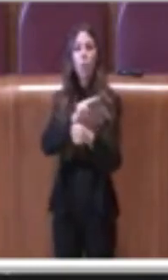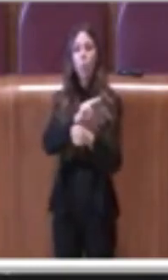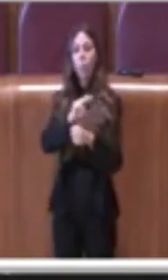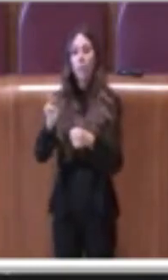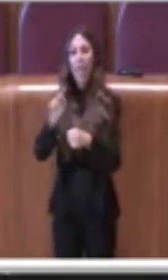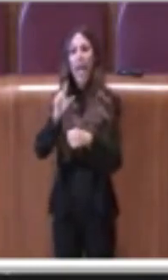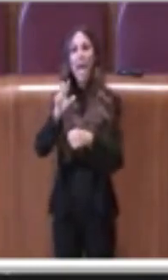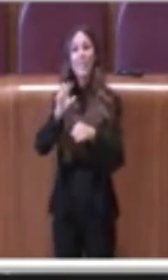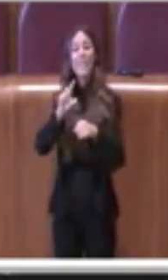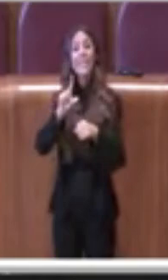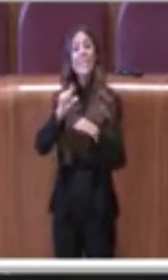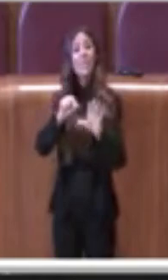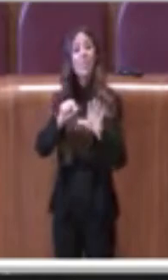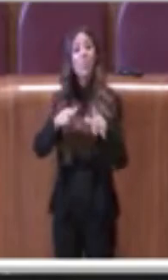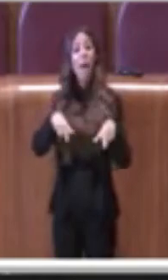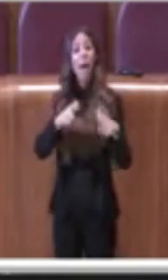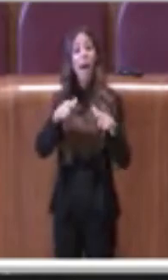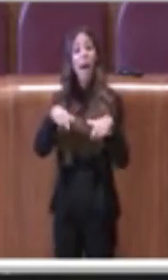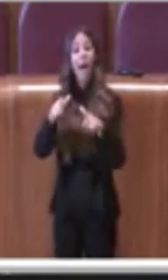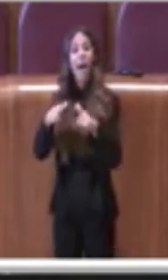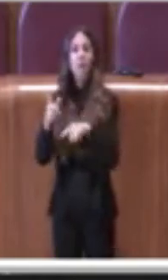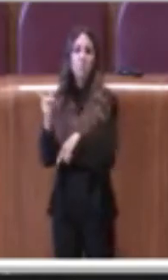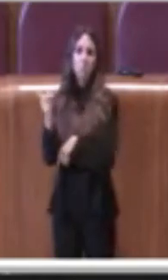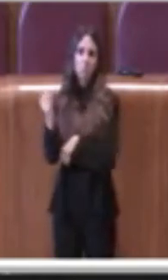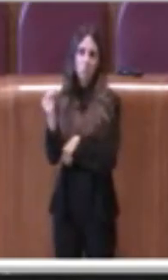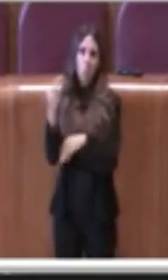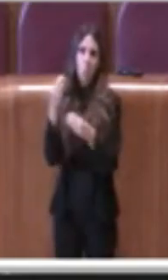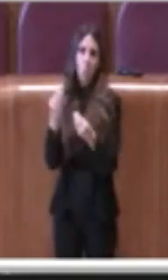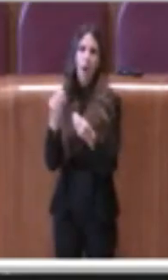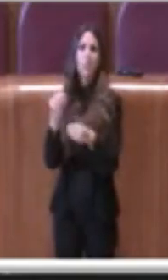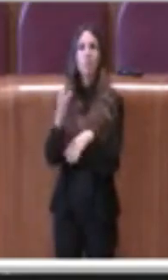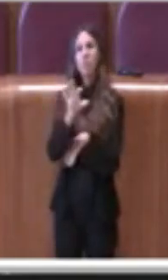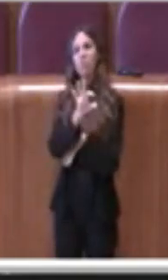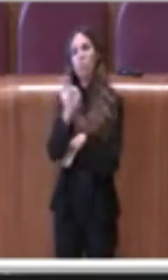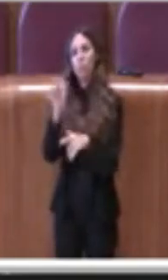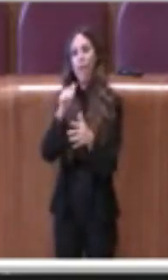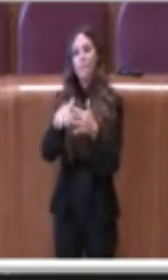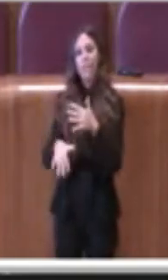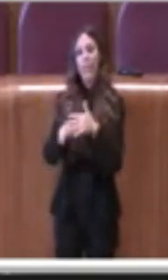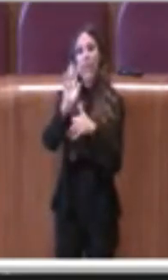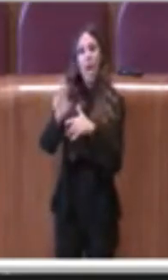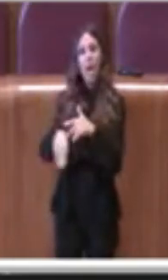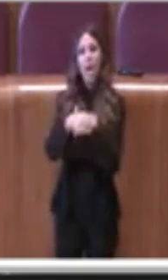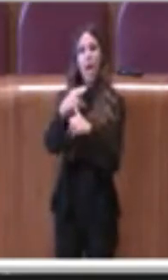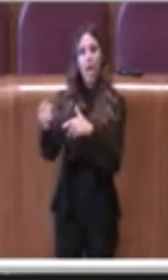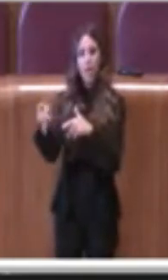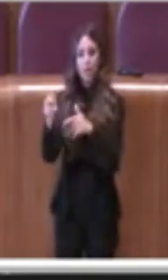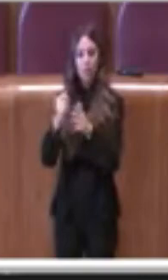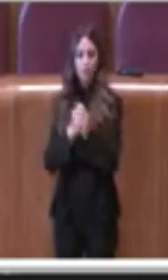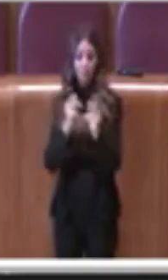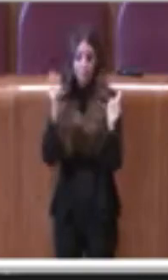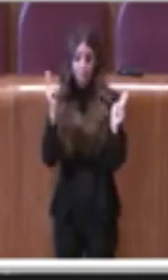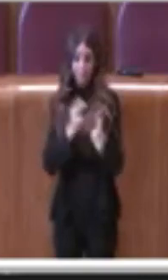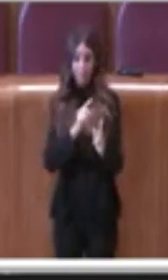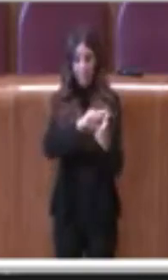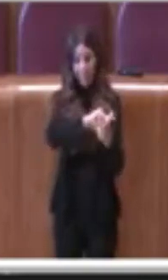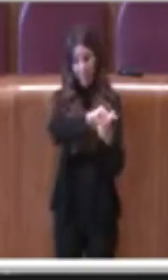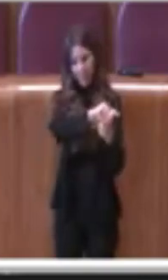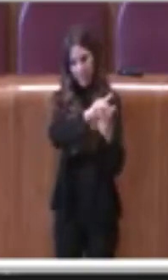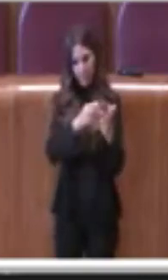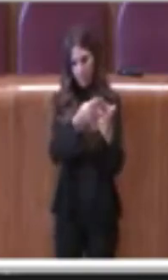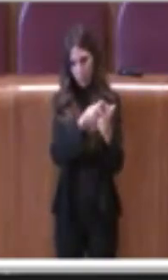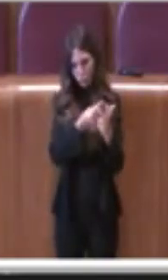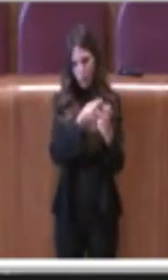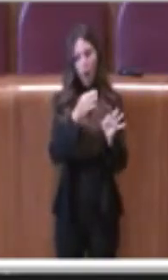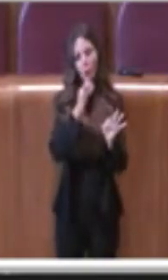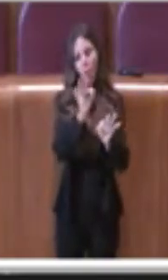2.700 alberi, investendo 500.000 euro. Ovviamente ci sarà una cura attenta per i